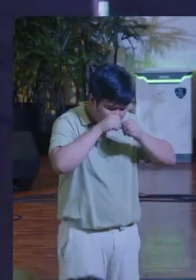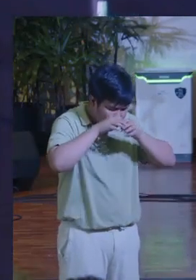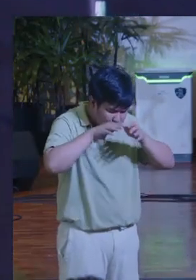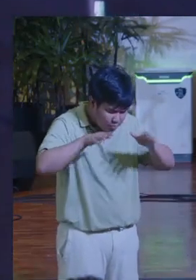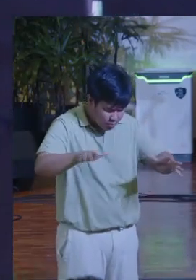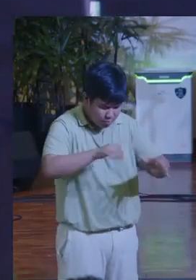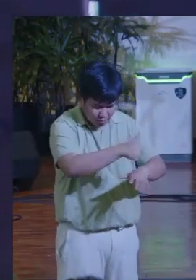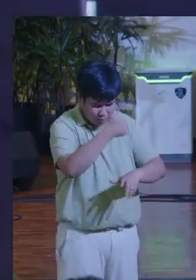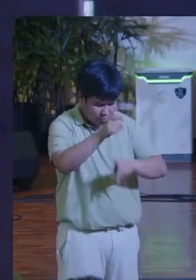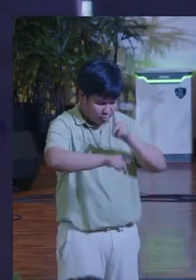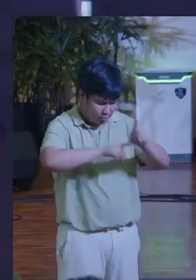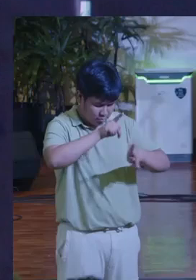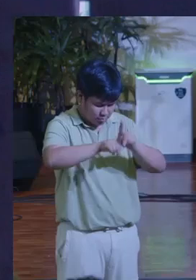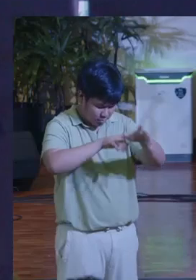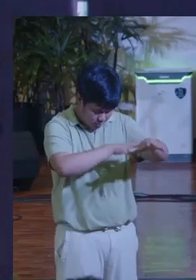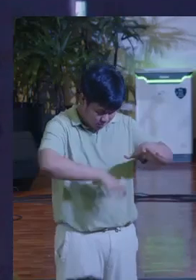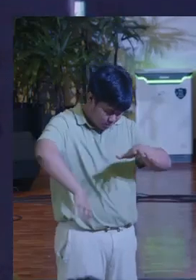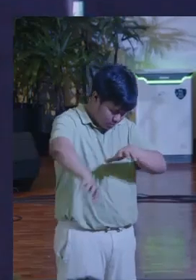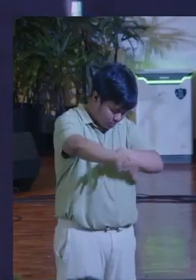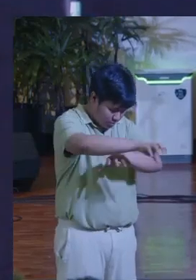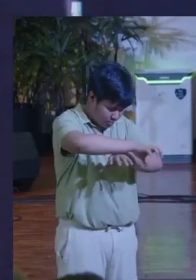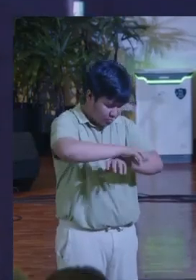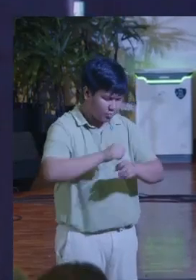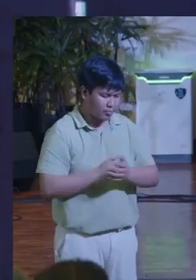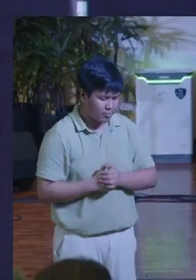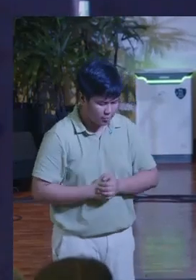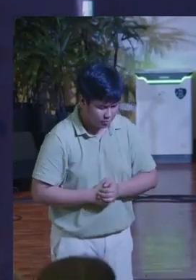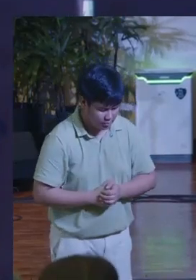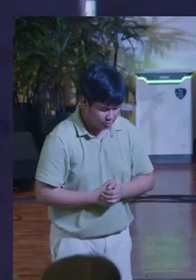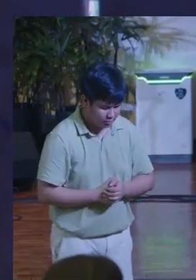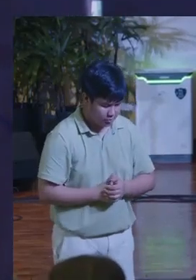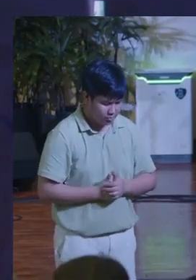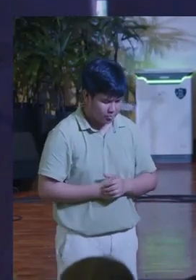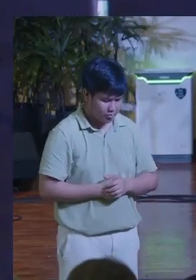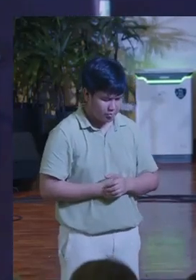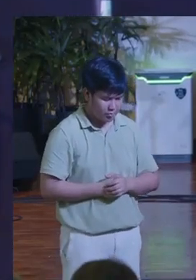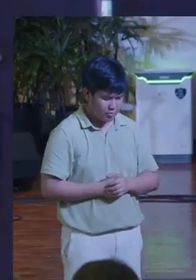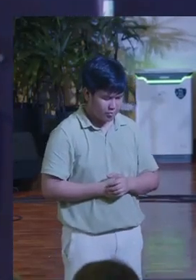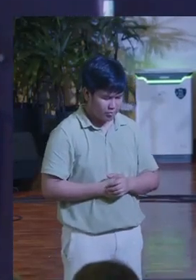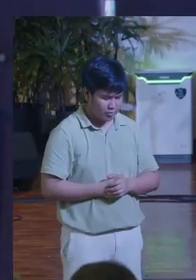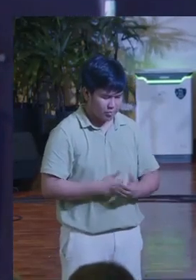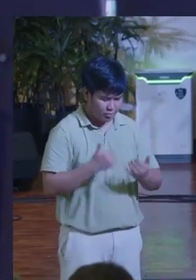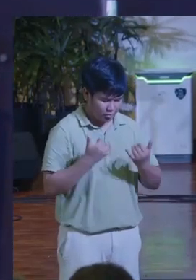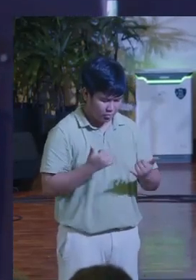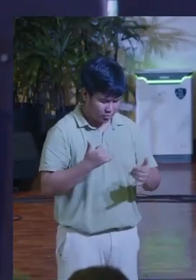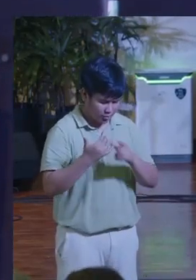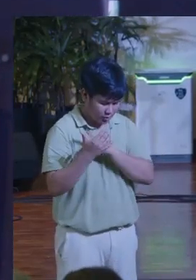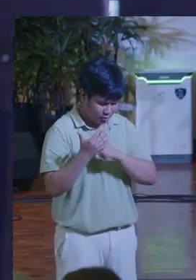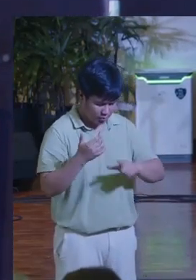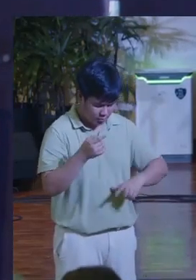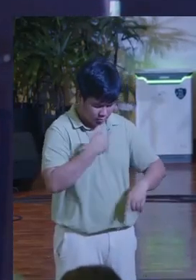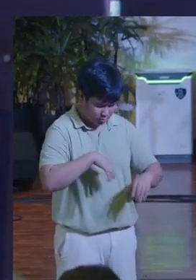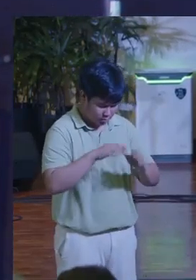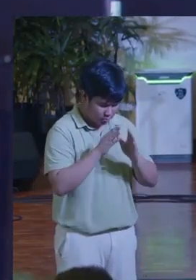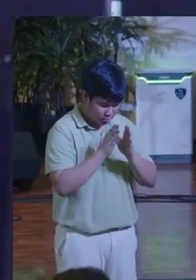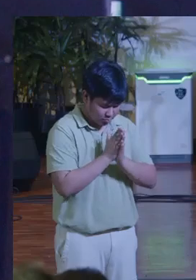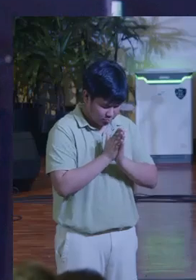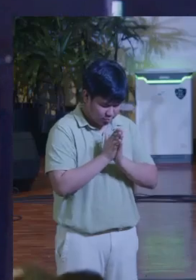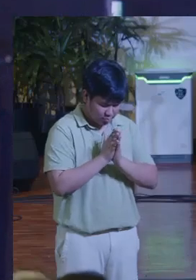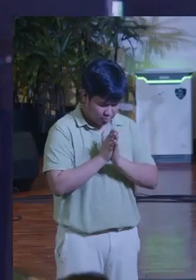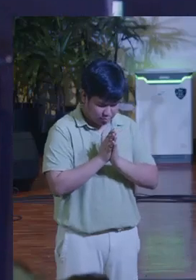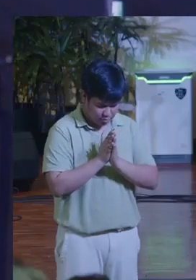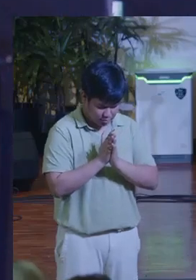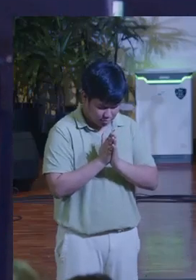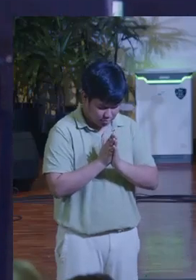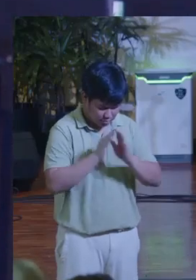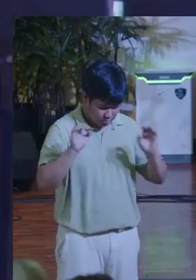kanilang mga kasama at sa kanilang pamilya, lalong-lalo na sa kanilang ina.